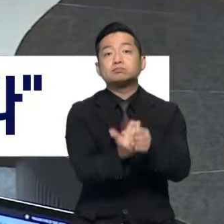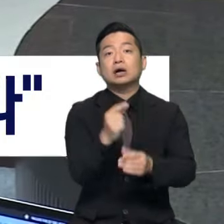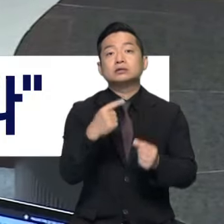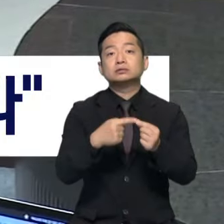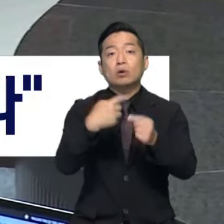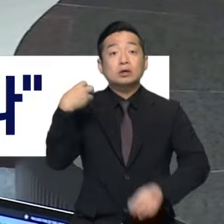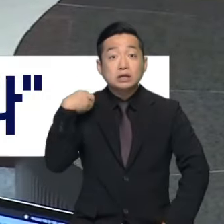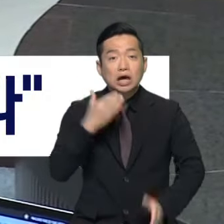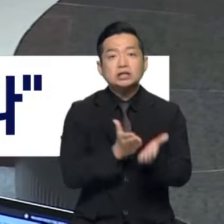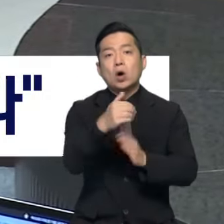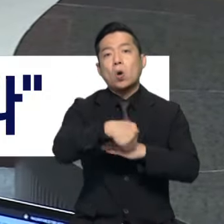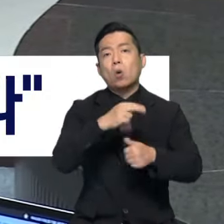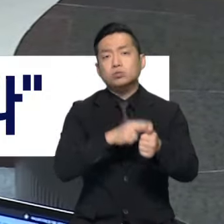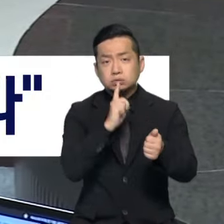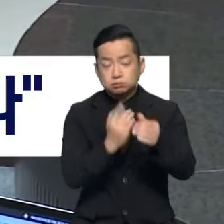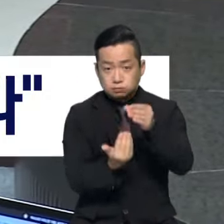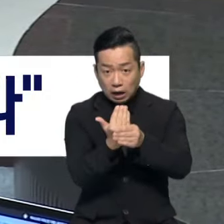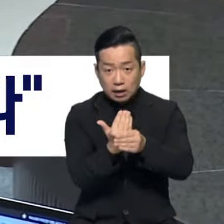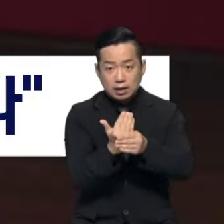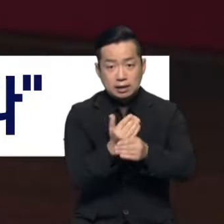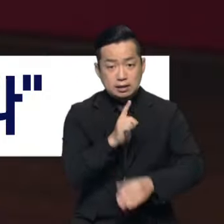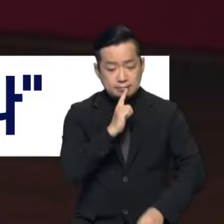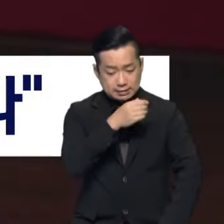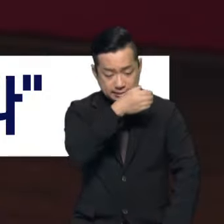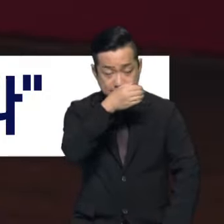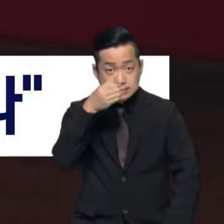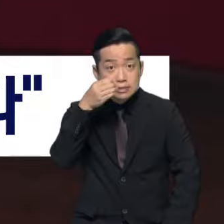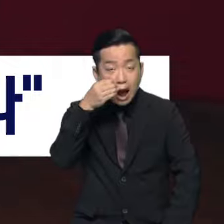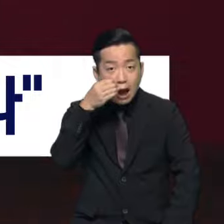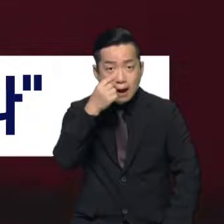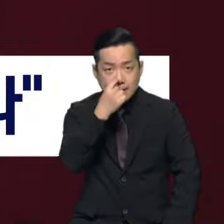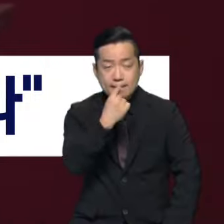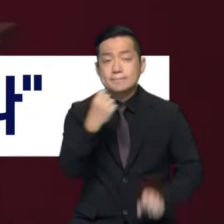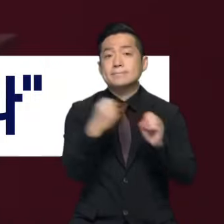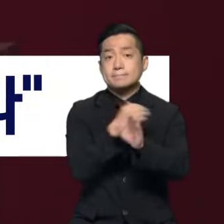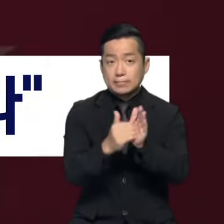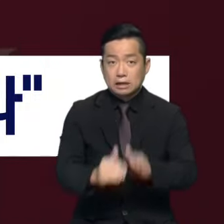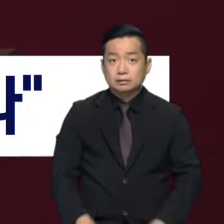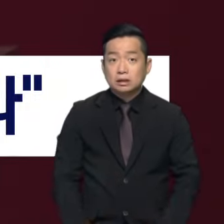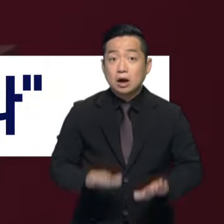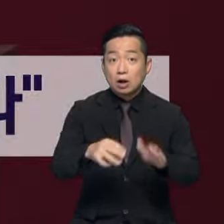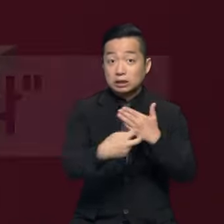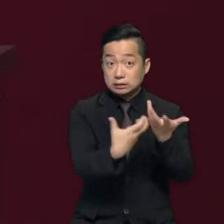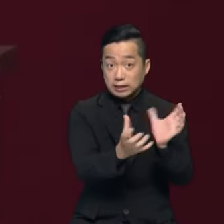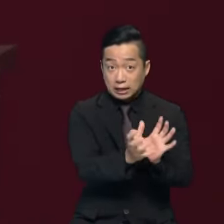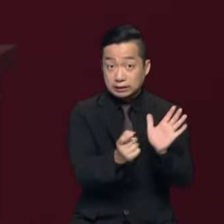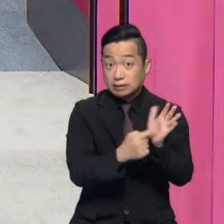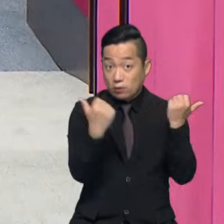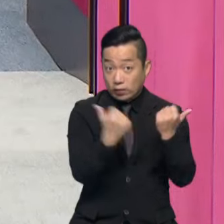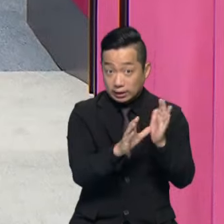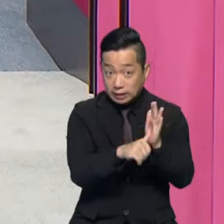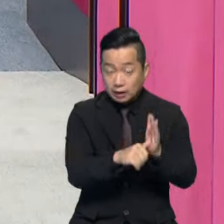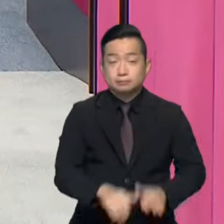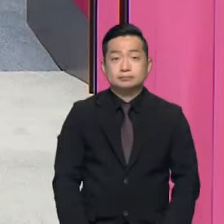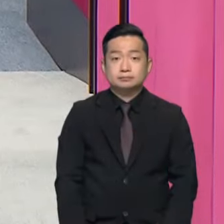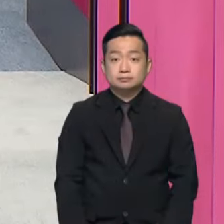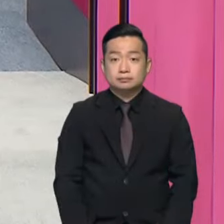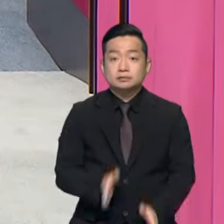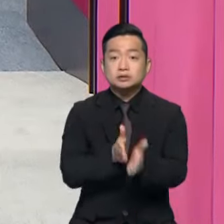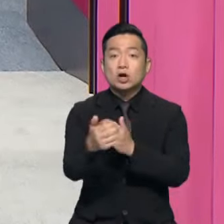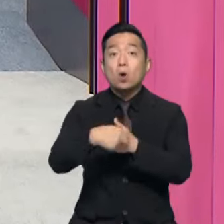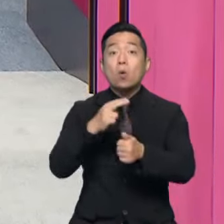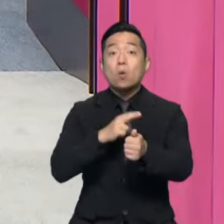책임은 전공이란 발언은 함부로 말했다며 민감하게 반응했습니다. 오늘 의료단체 긴급회의에 한 참석자는